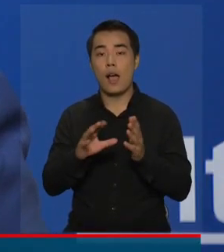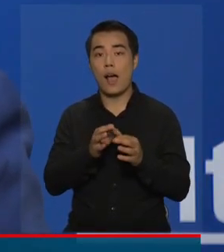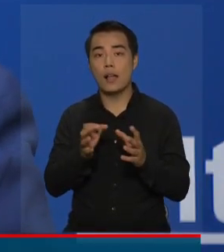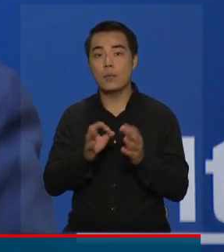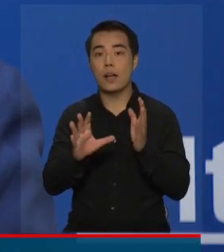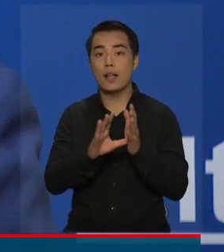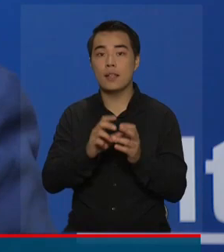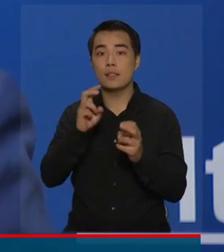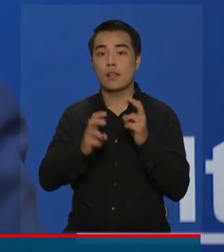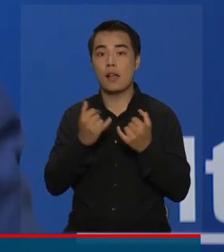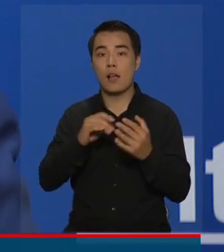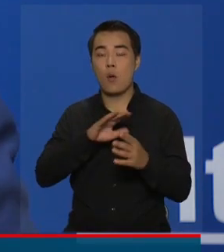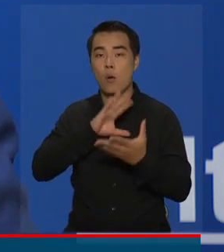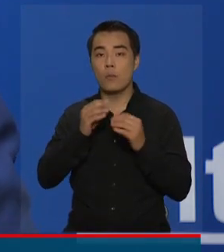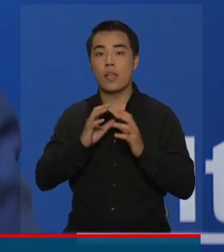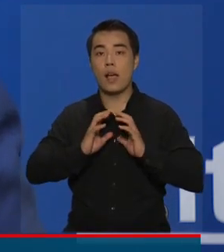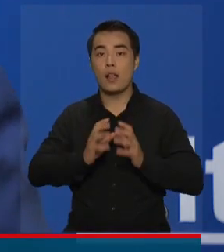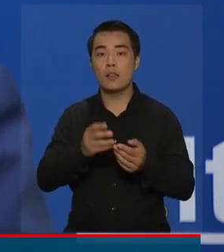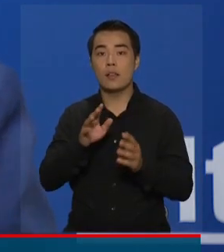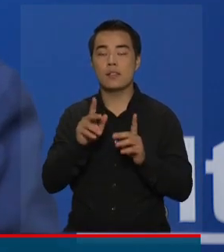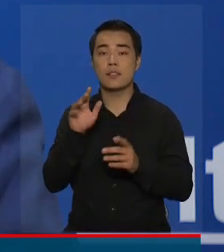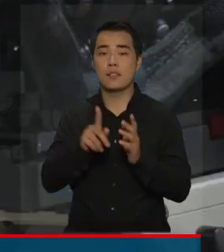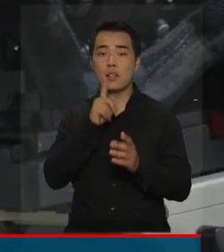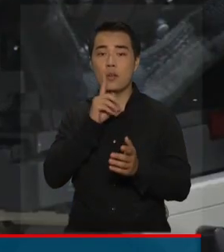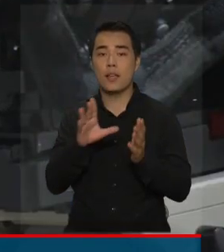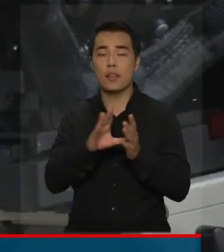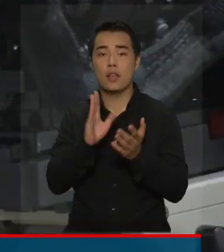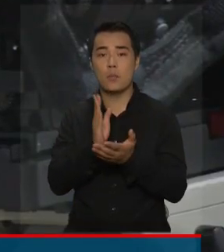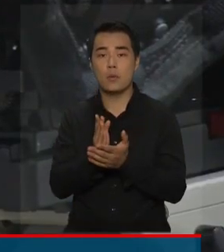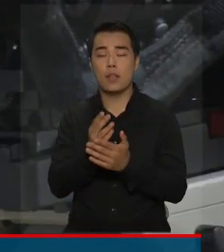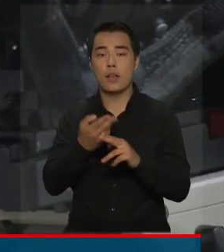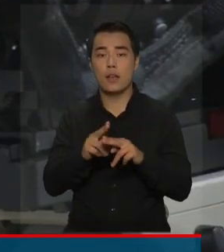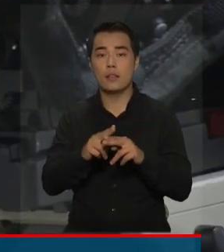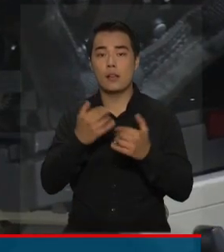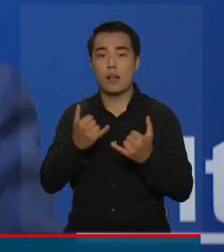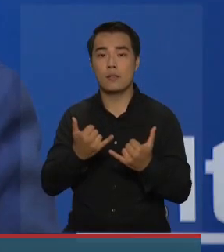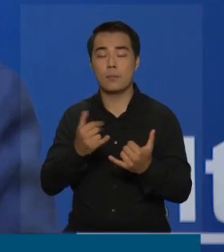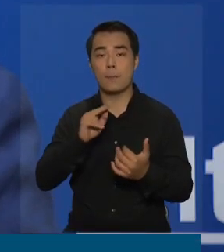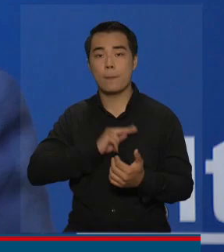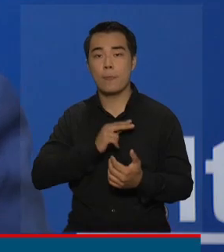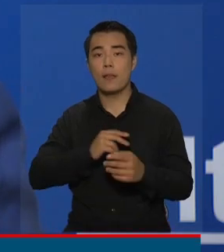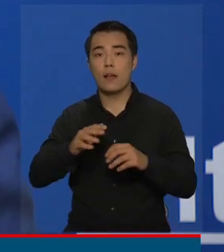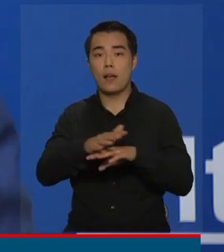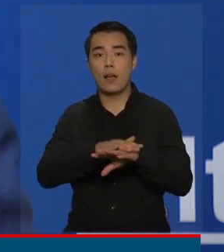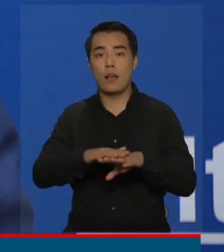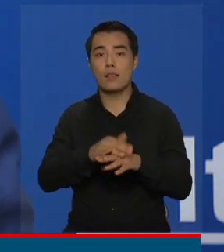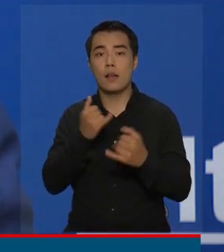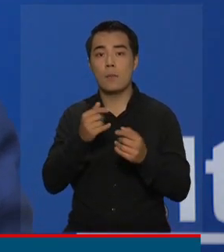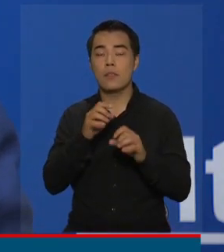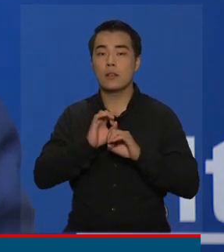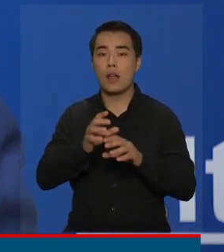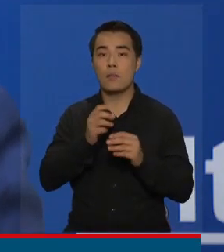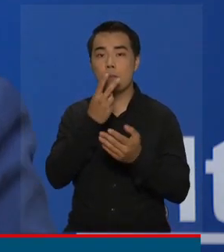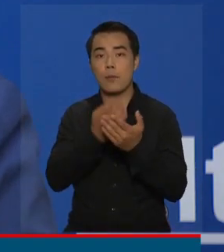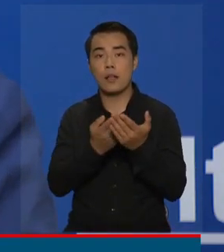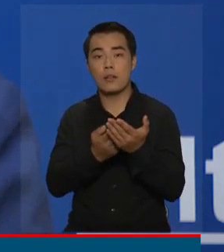энергиясы әлемде жасыл энергия болып саналады. Сол себептен біз халыққа түсініктеме жұмыстарды жүргізсек деп